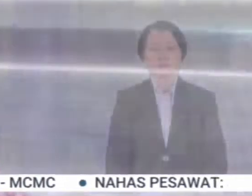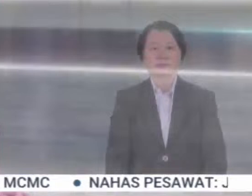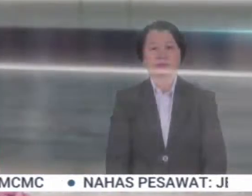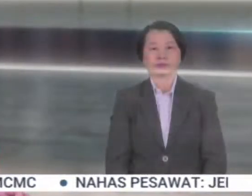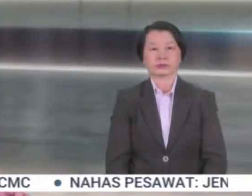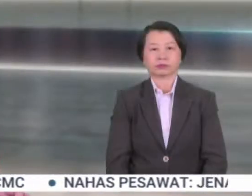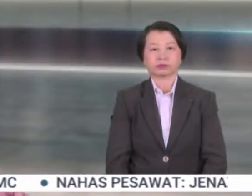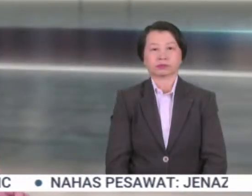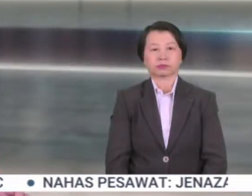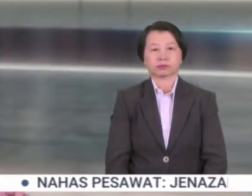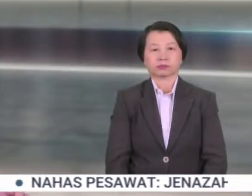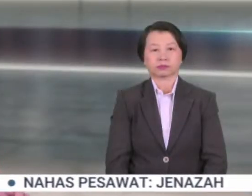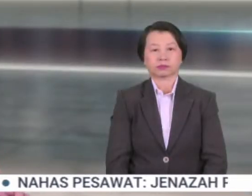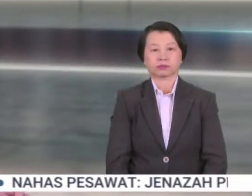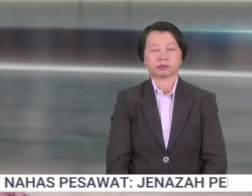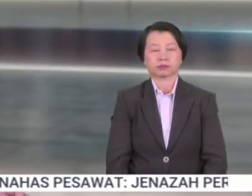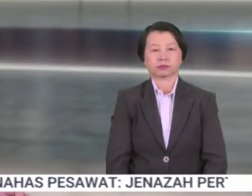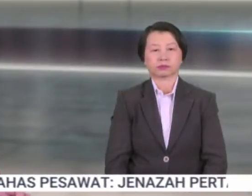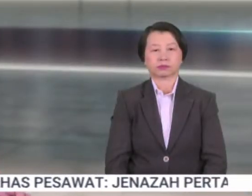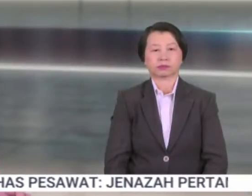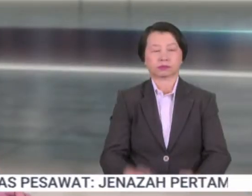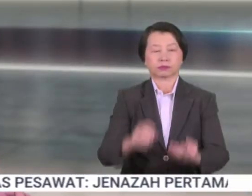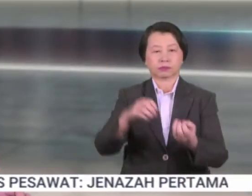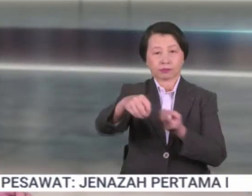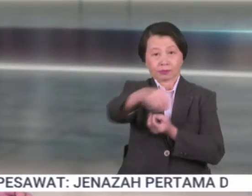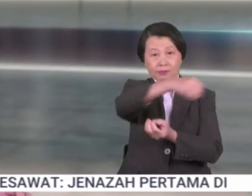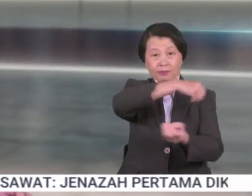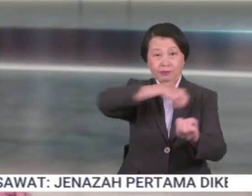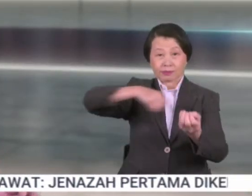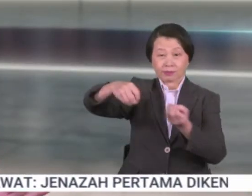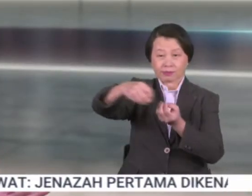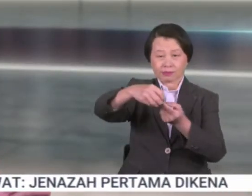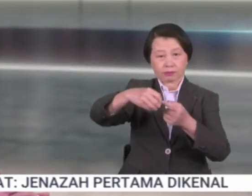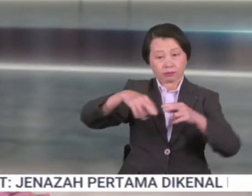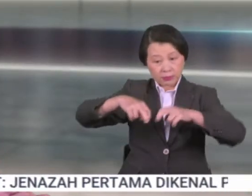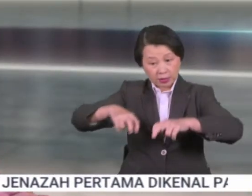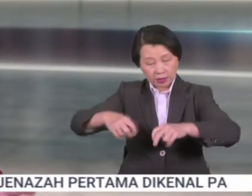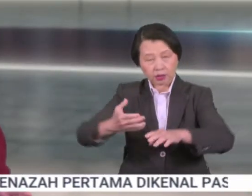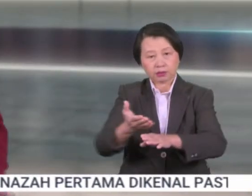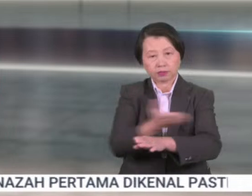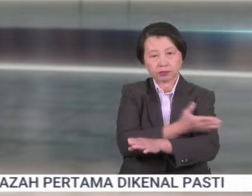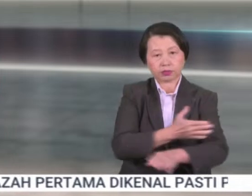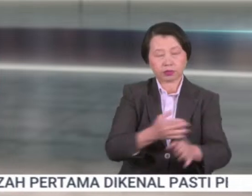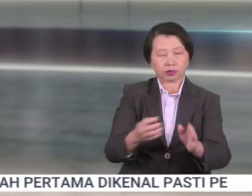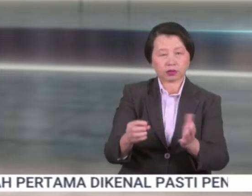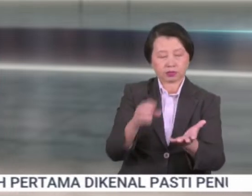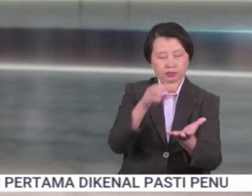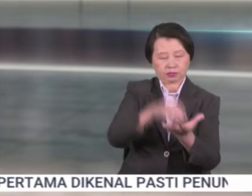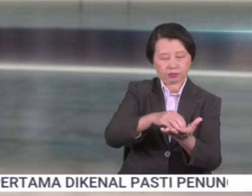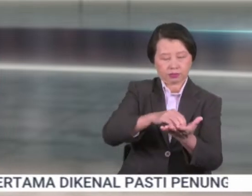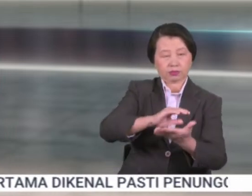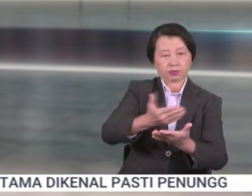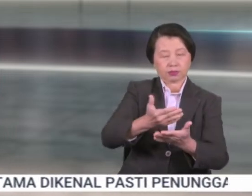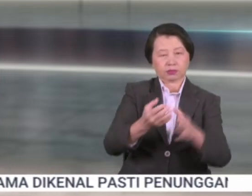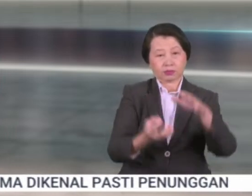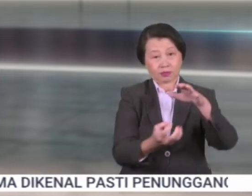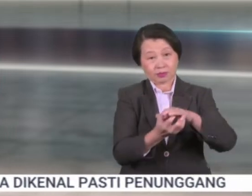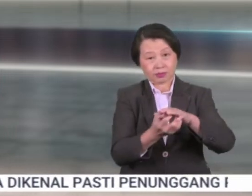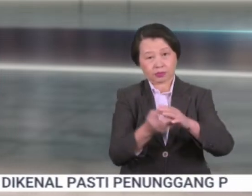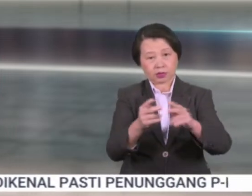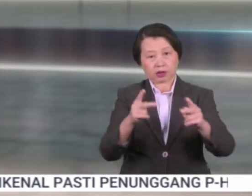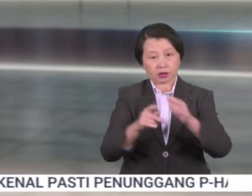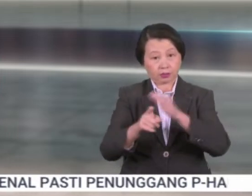itu keberkesanan peranti sat terus dikaji sebelum lapan lagi unit dipasang di beberapa kawasan pedalaman